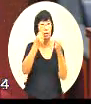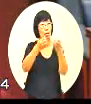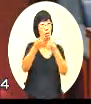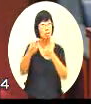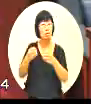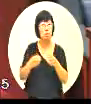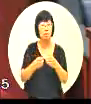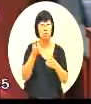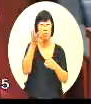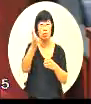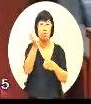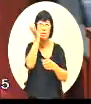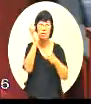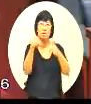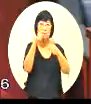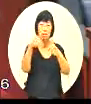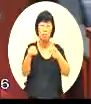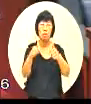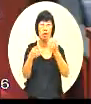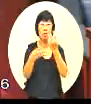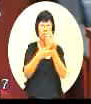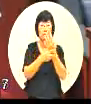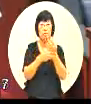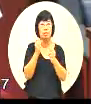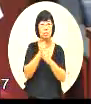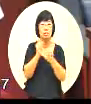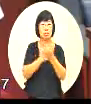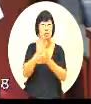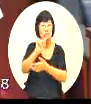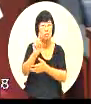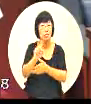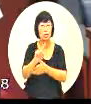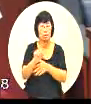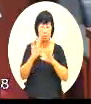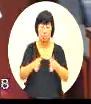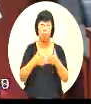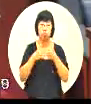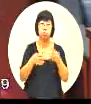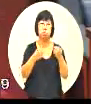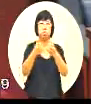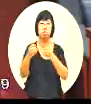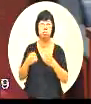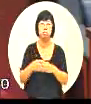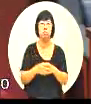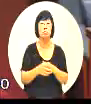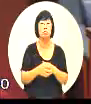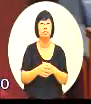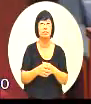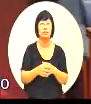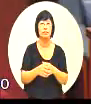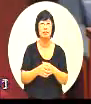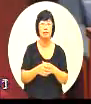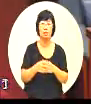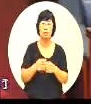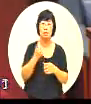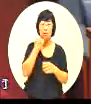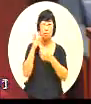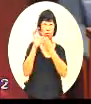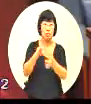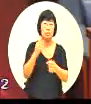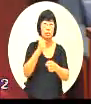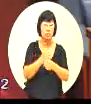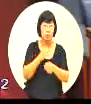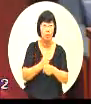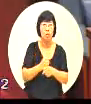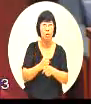里，那石化业的未来是什么？那我觉得我们现在就应该要讨论啊，讨论什么？能不能做？要不